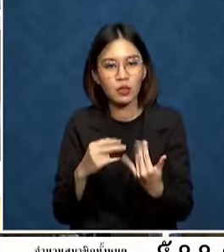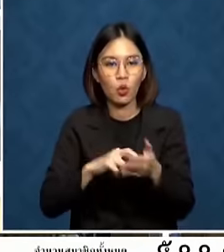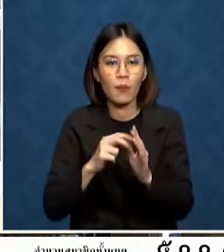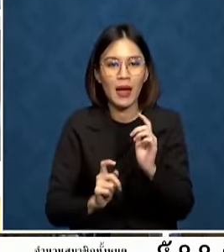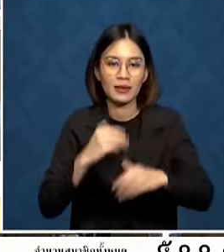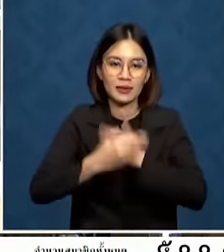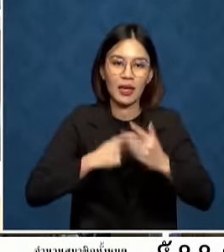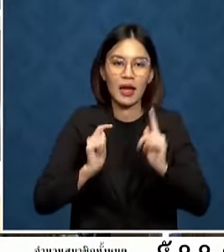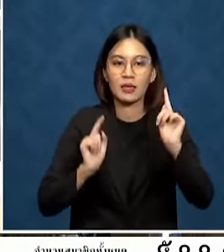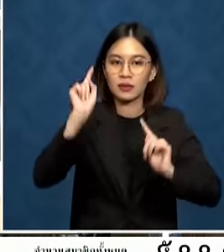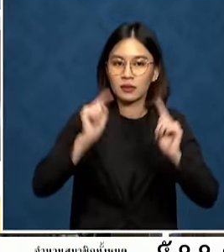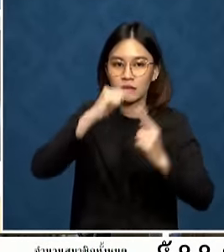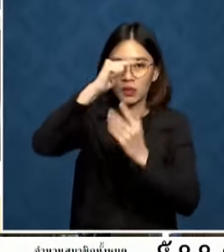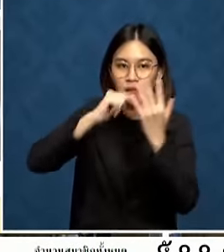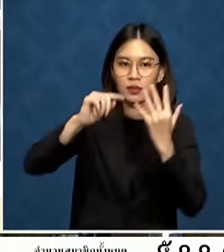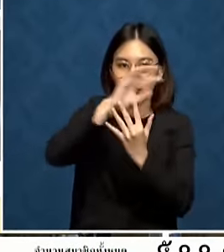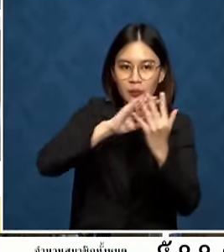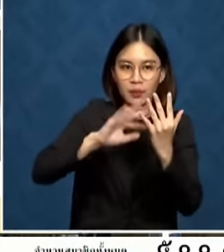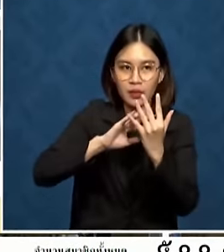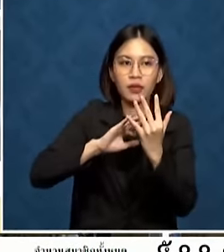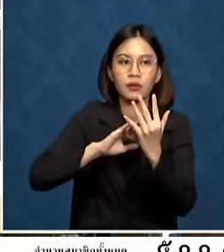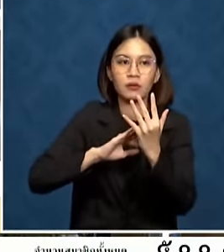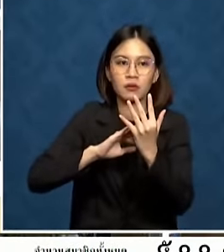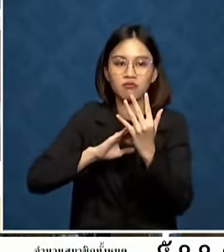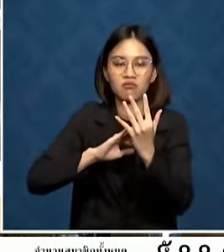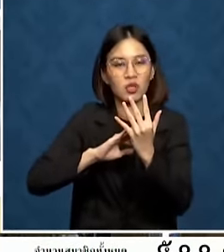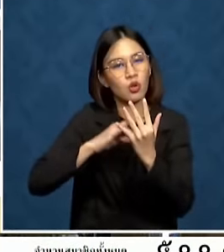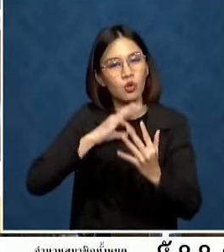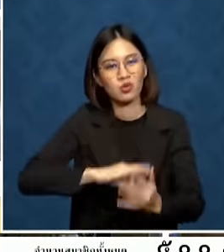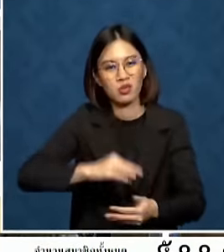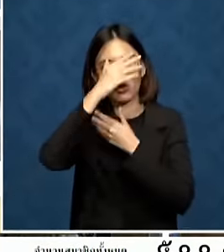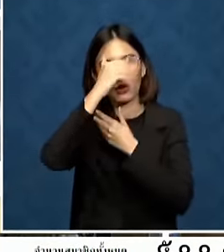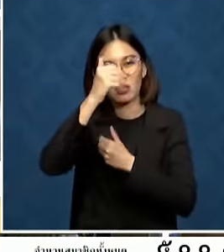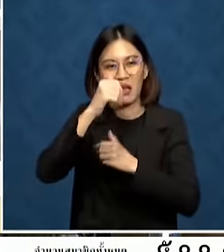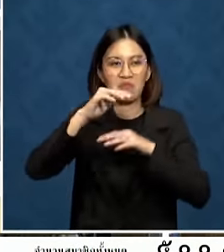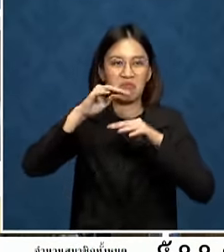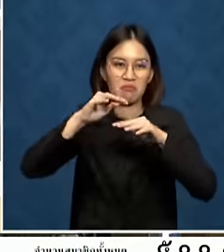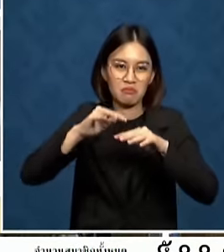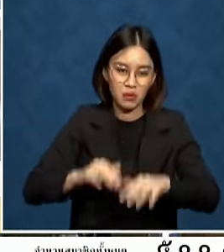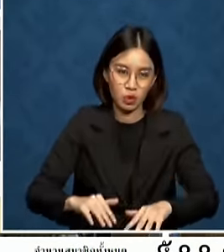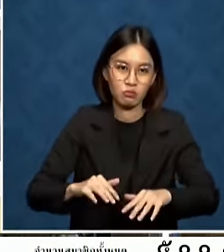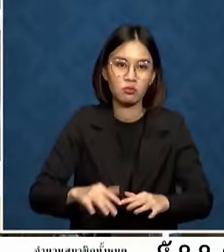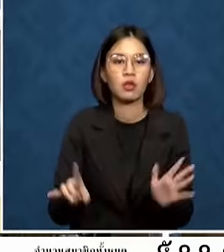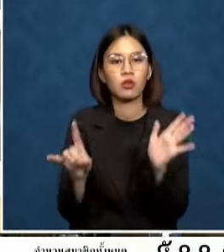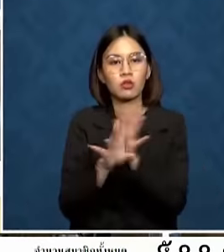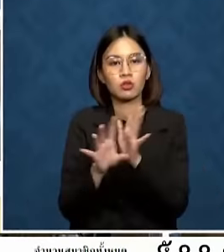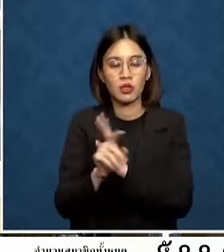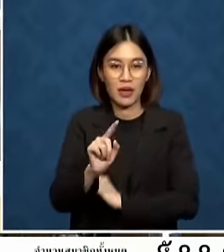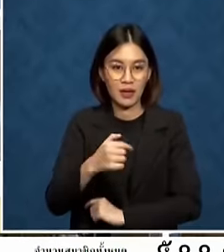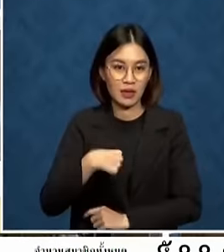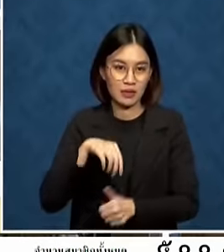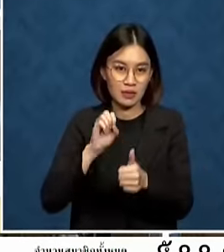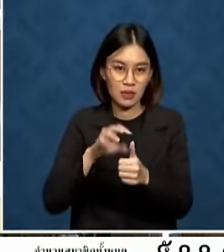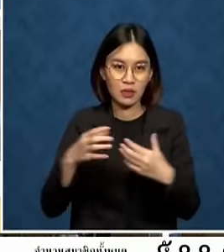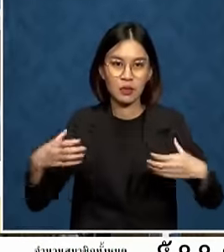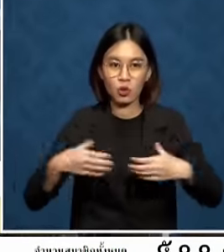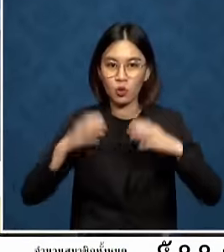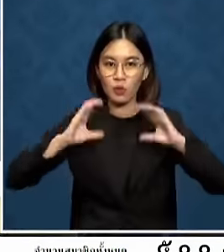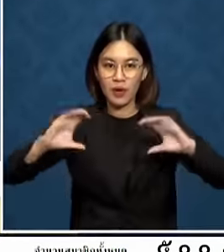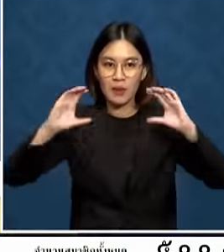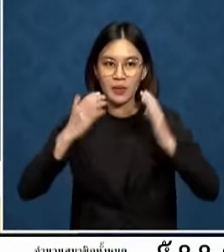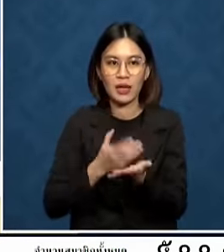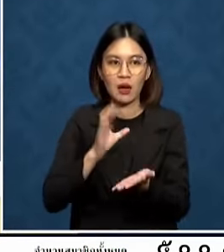ประเทศไทยน่าสนใจลดน้อยลงตลอดเวลาสุดท้ายครับข้อเสนอคือรัฐอาจใช้กอง